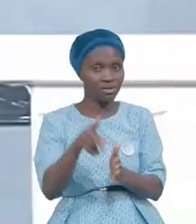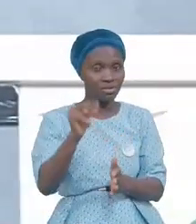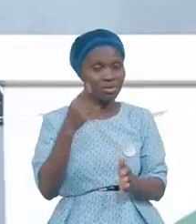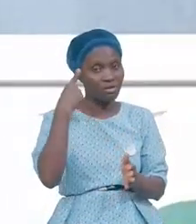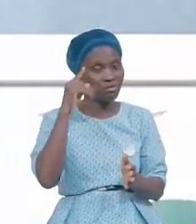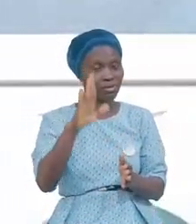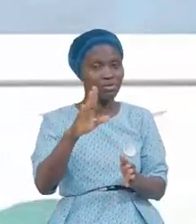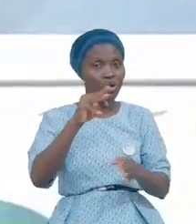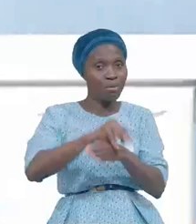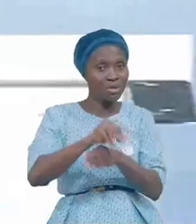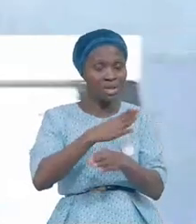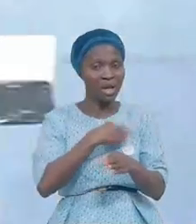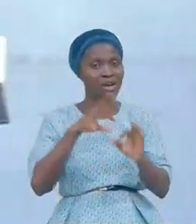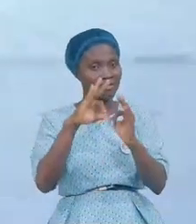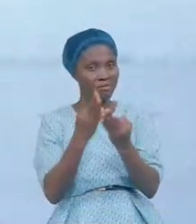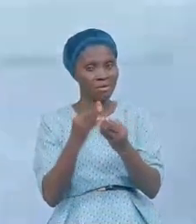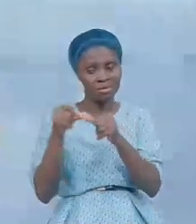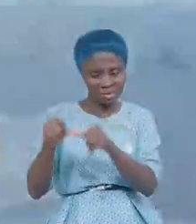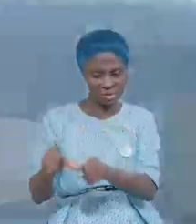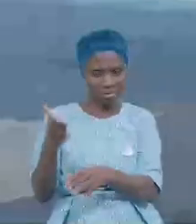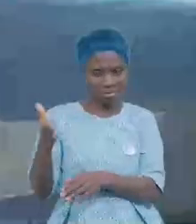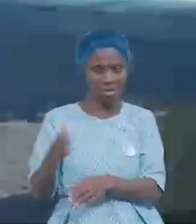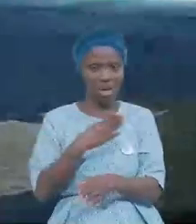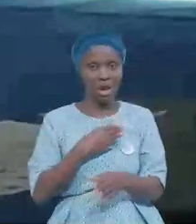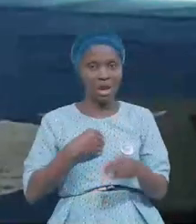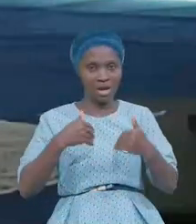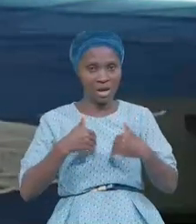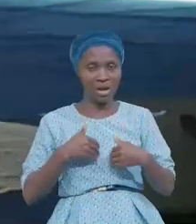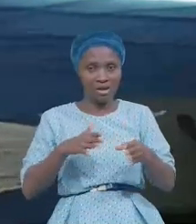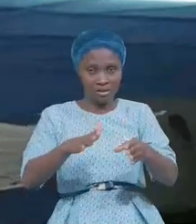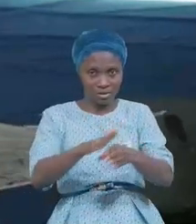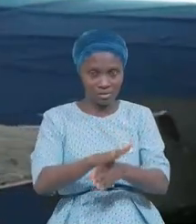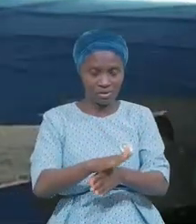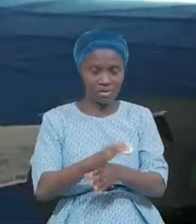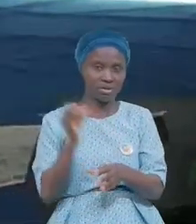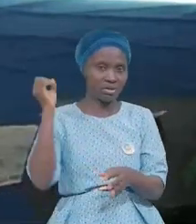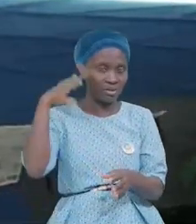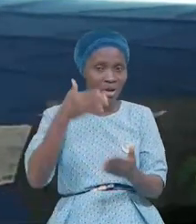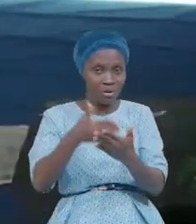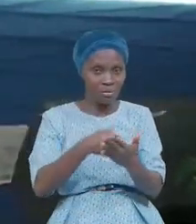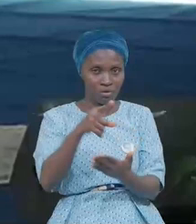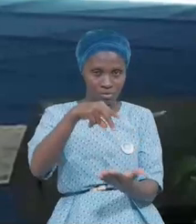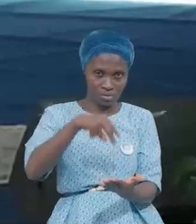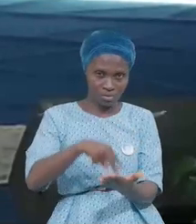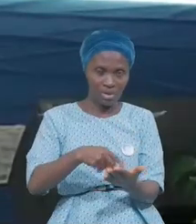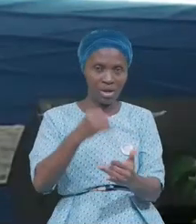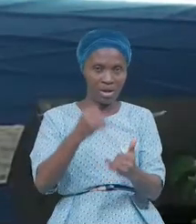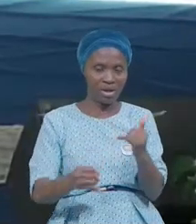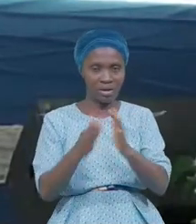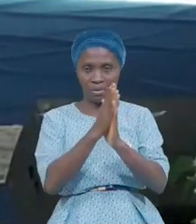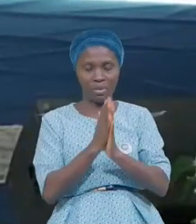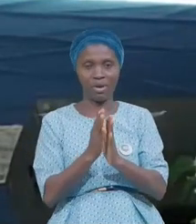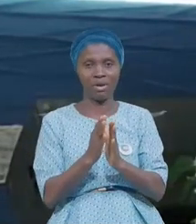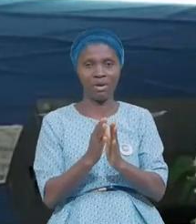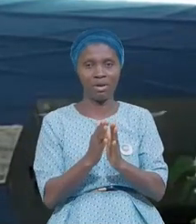là. Pour recevoir la grâce suffisante avant de te lever. Élie. Qu'est-ce que tu fais